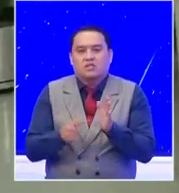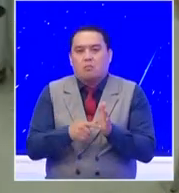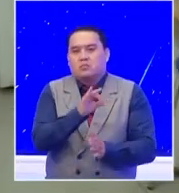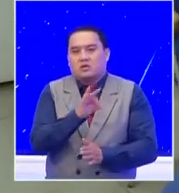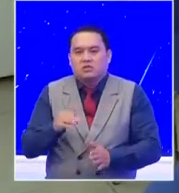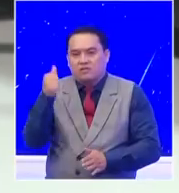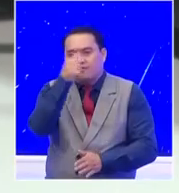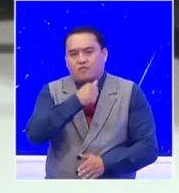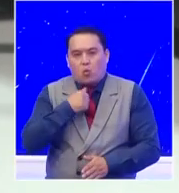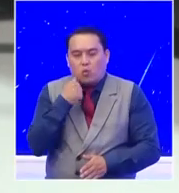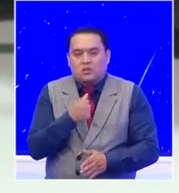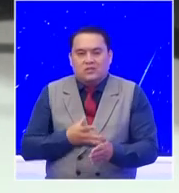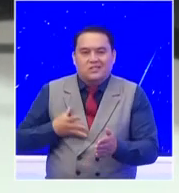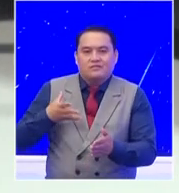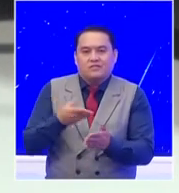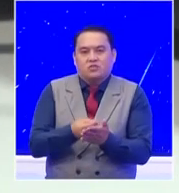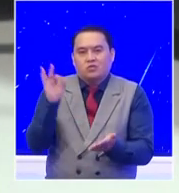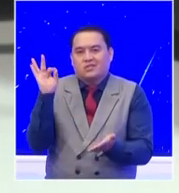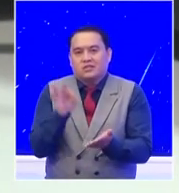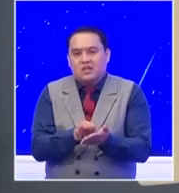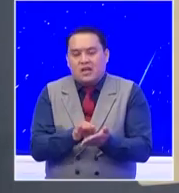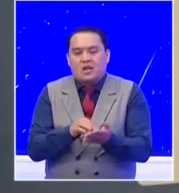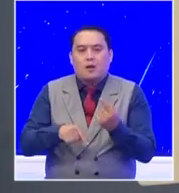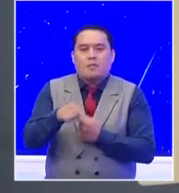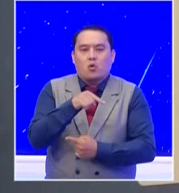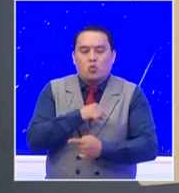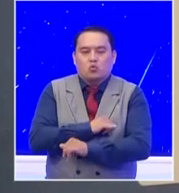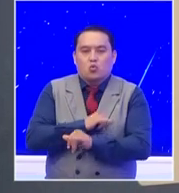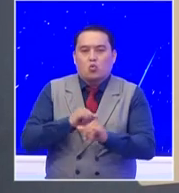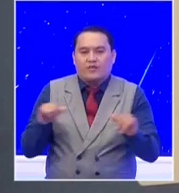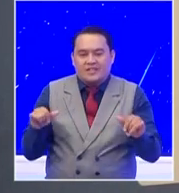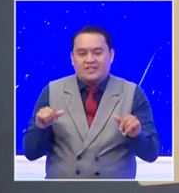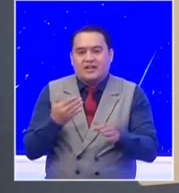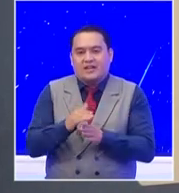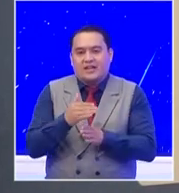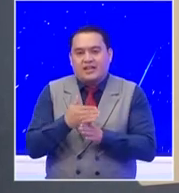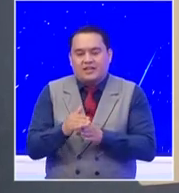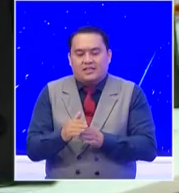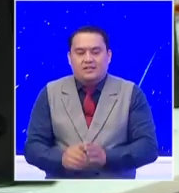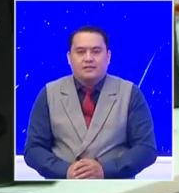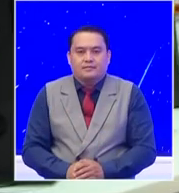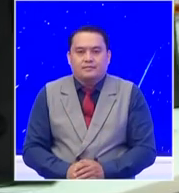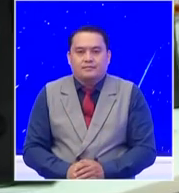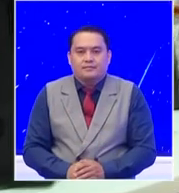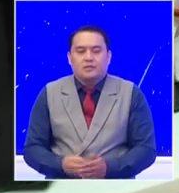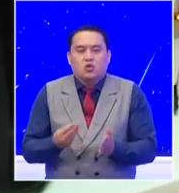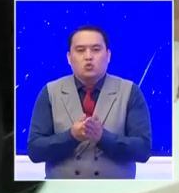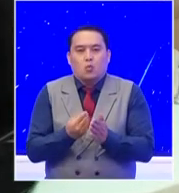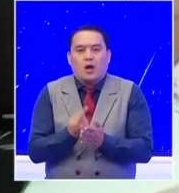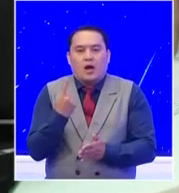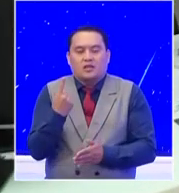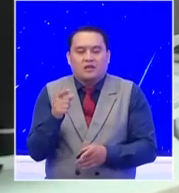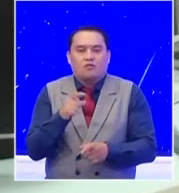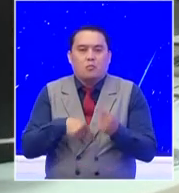7% годовых для инвестиционных целей, пополнения оборотных средств и рефинансирования кредитов прошлого периода. Максимальная сумма для одного